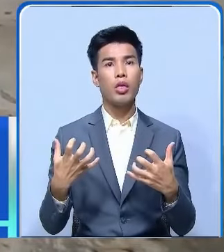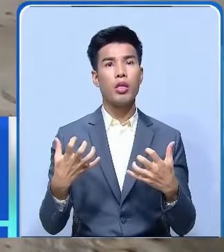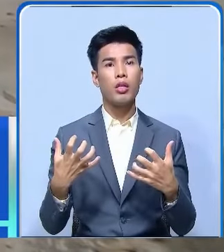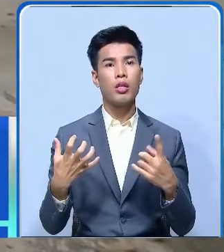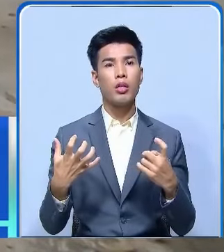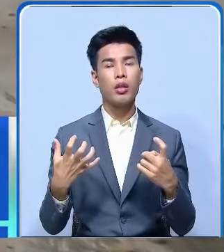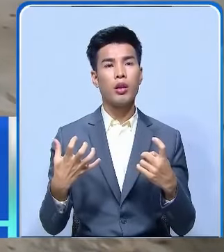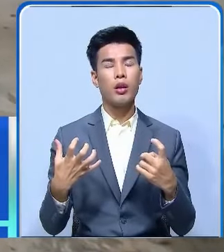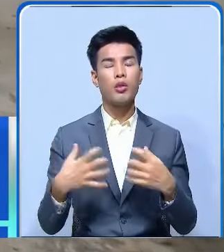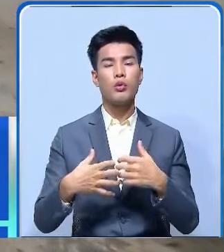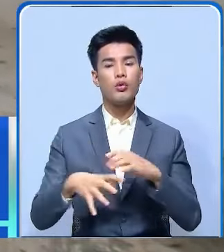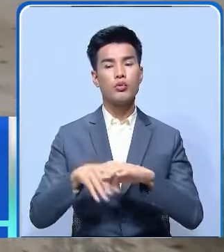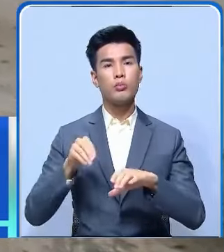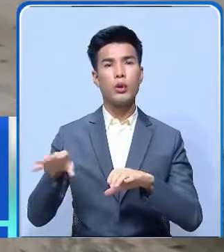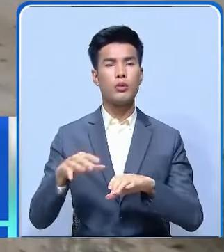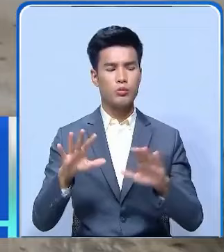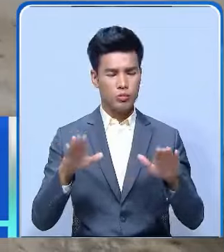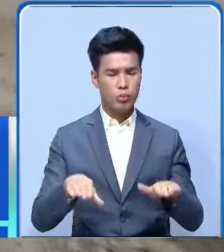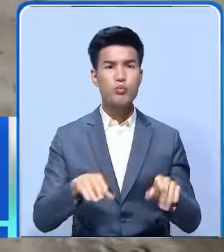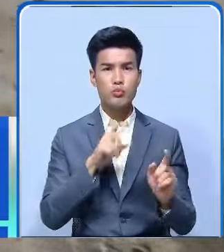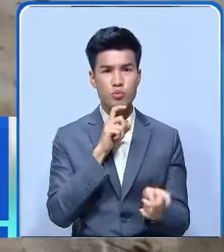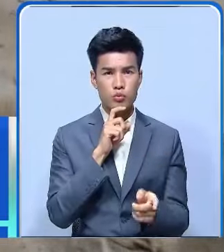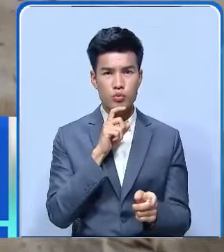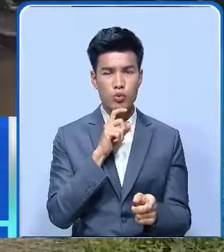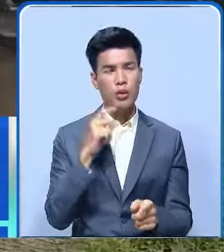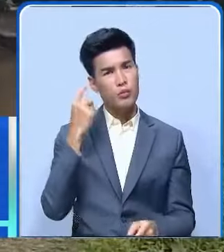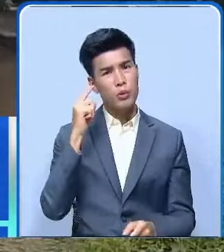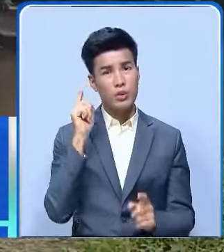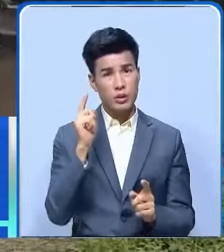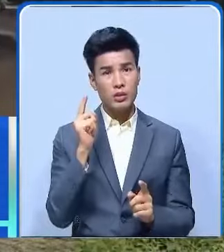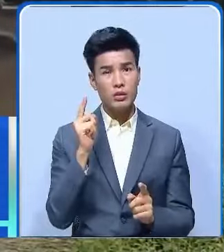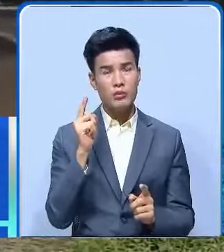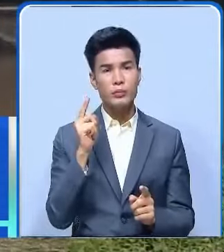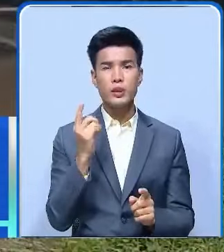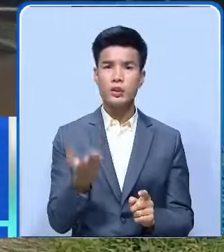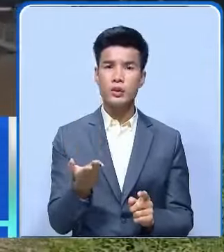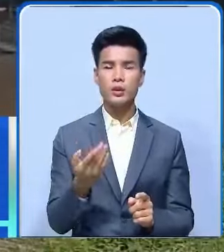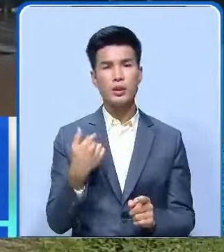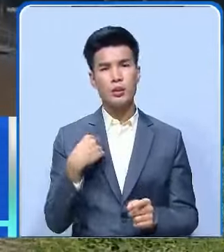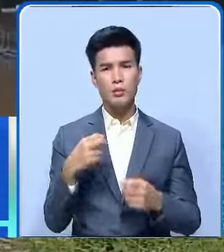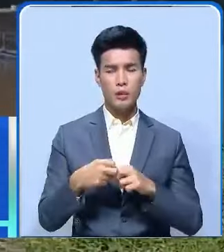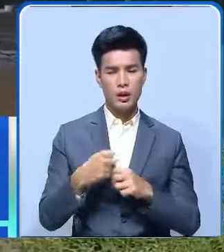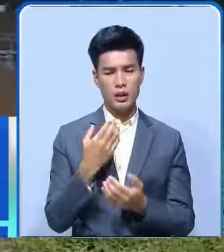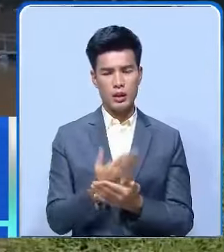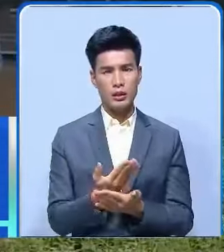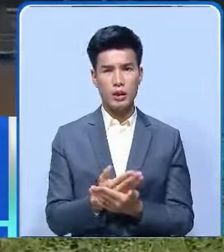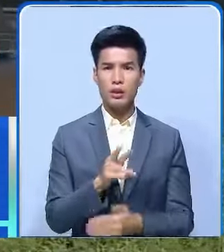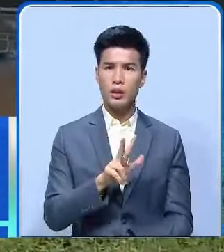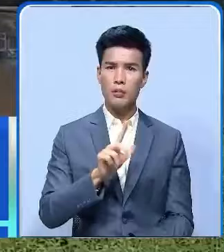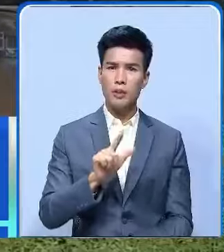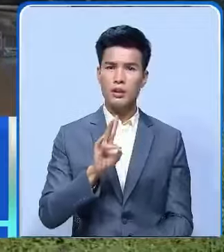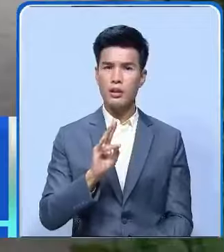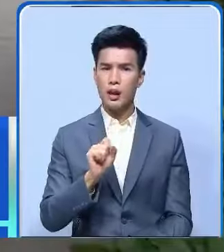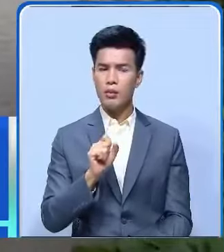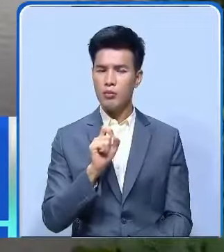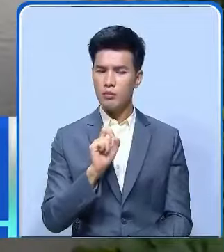มันก็เลยยังสูบน้ำออกจากสระไม่ได้ก็เลยไม่รู้ว่าจริงๆแล้วเนี่ยมันมีไหมไอ้เงินจำนวนเนี้ยไอ้สามล้านเจ็ดหรือจริงๆมี